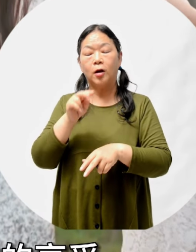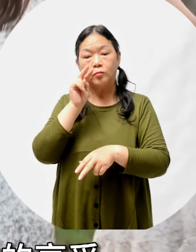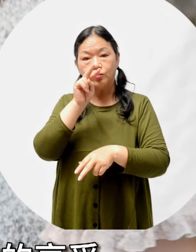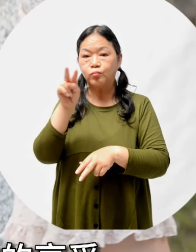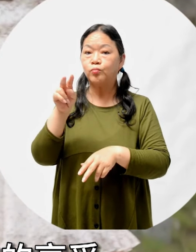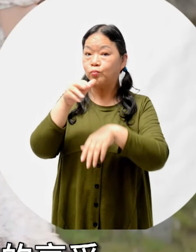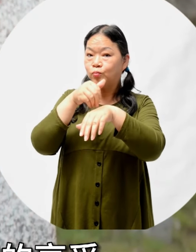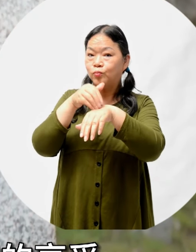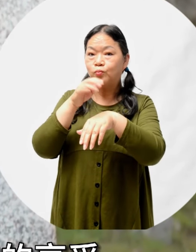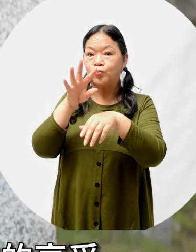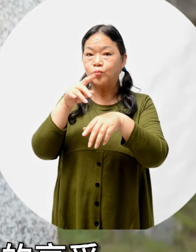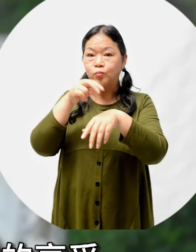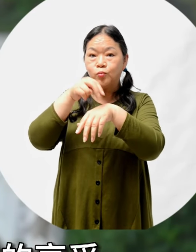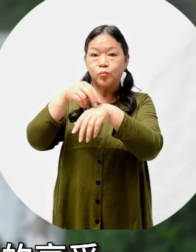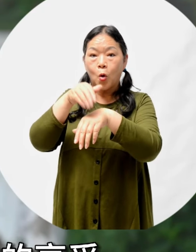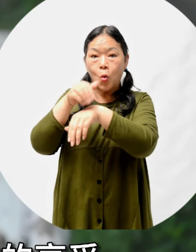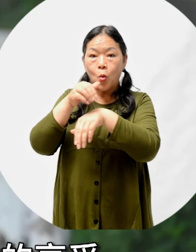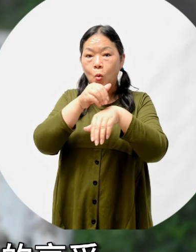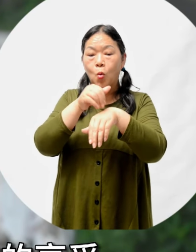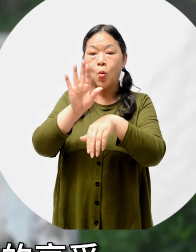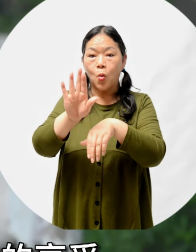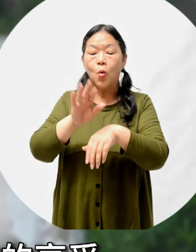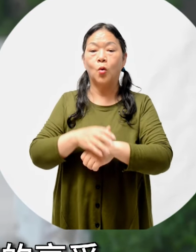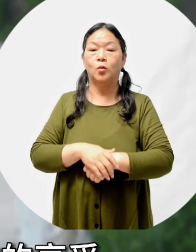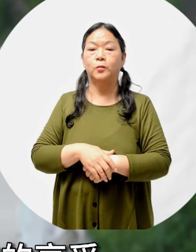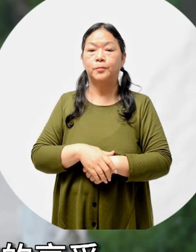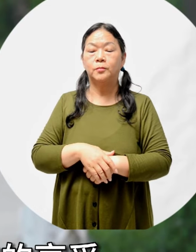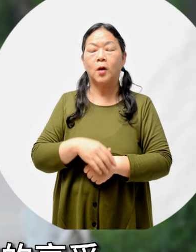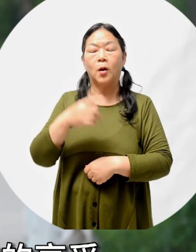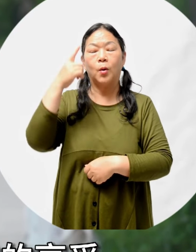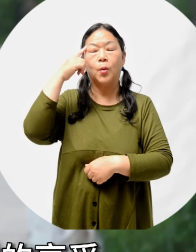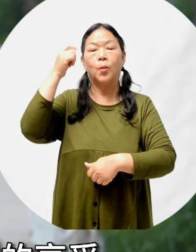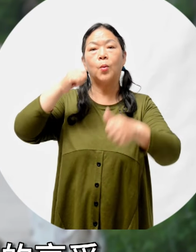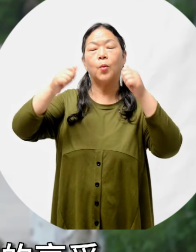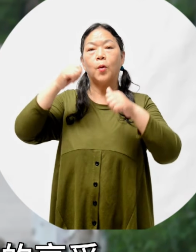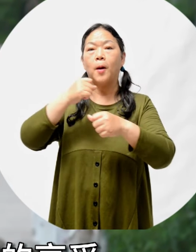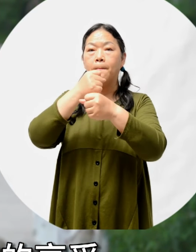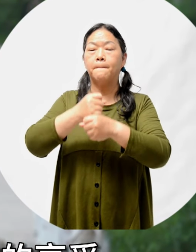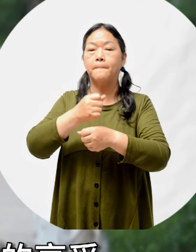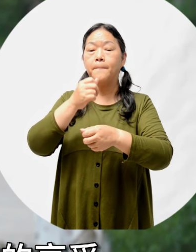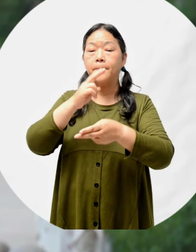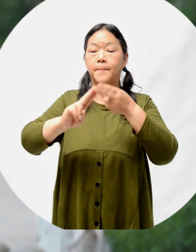忘年，马舞哭溪出海口，是最惬意自在的享受。